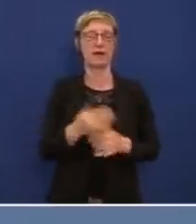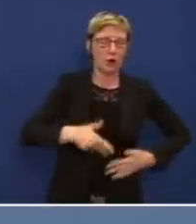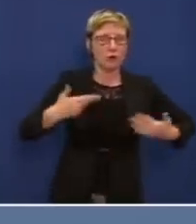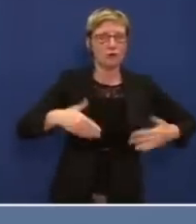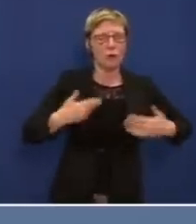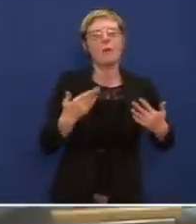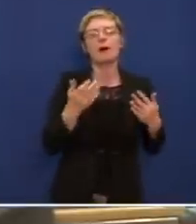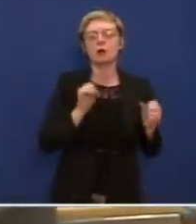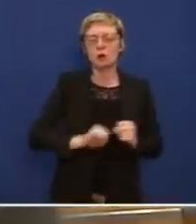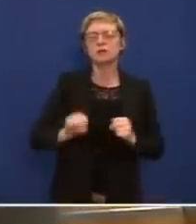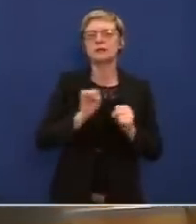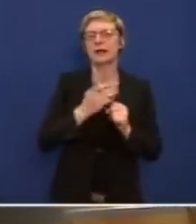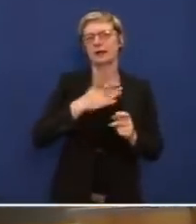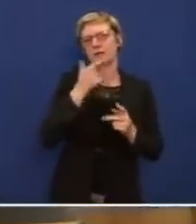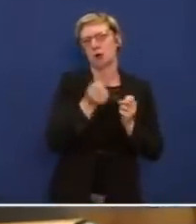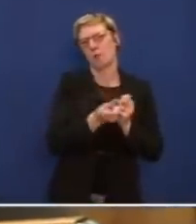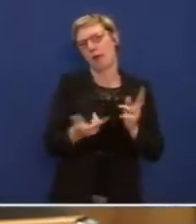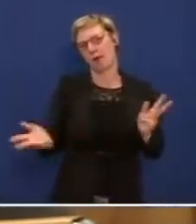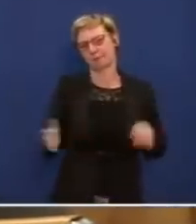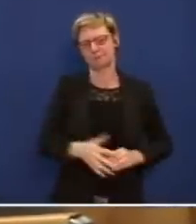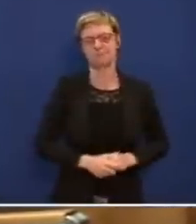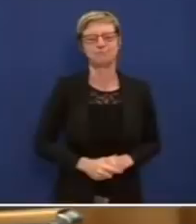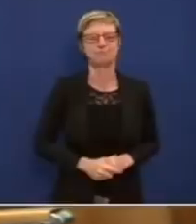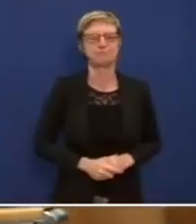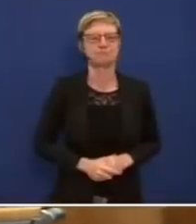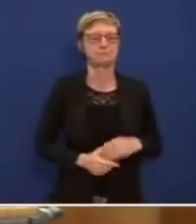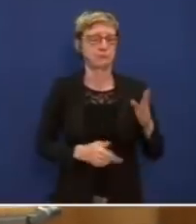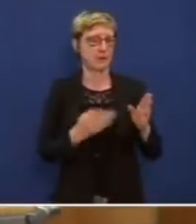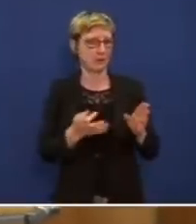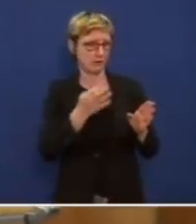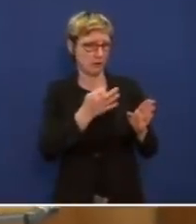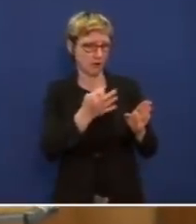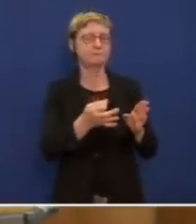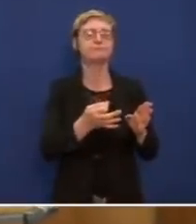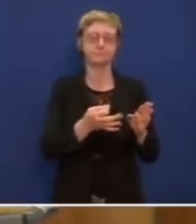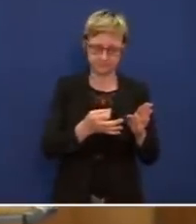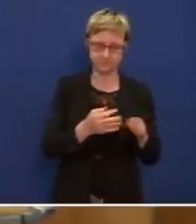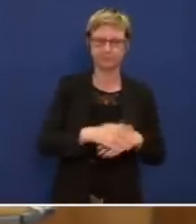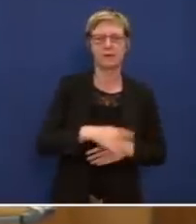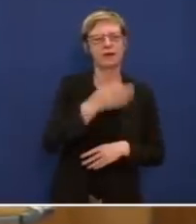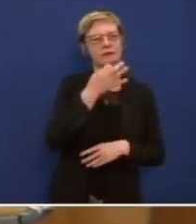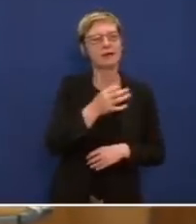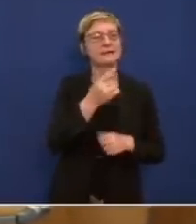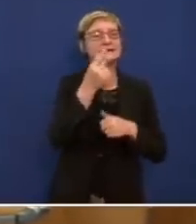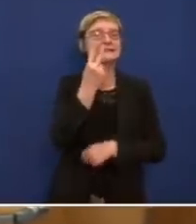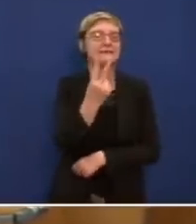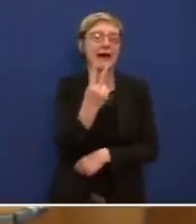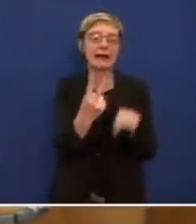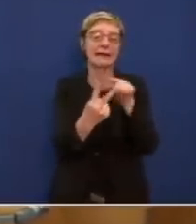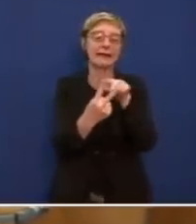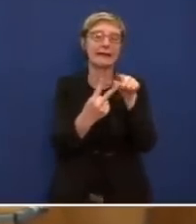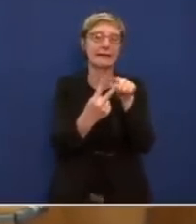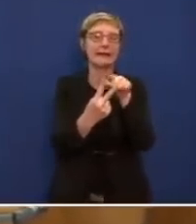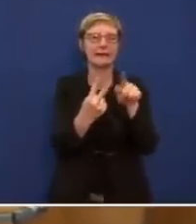Verhandlungssache. Eine Nachfrage? Eine Nachfrage, wenn Sie explizit zwei nennen und wir